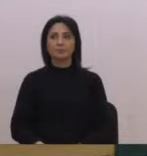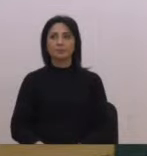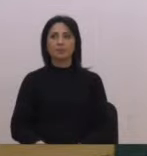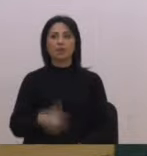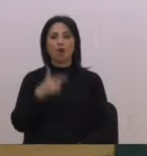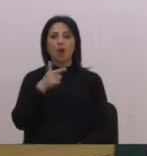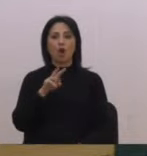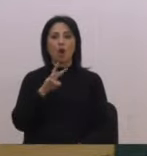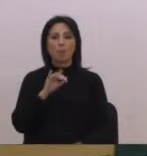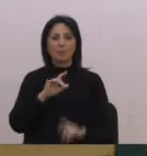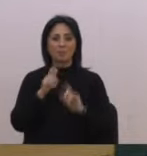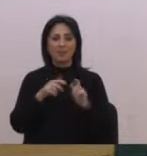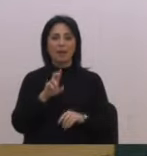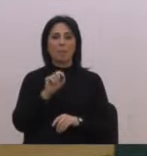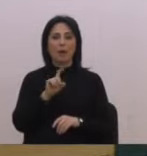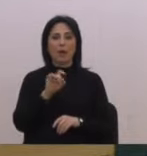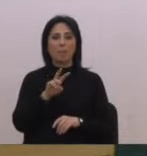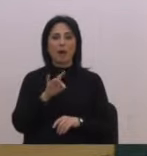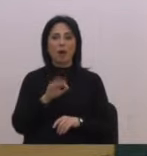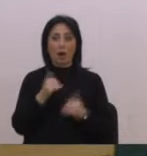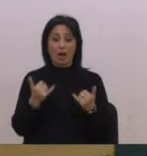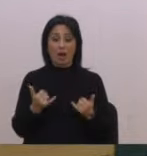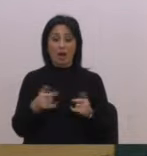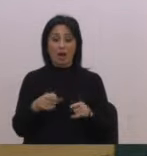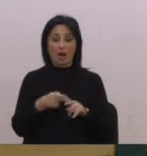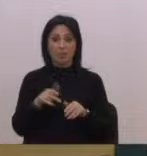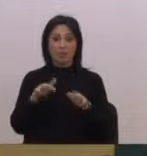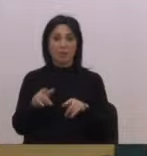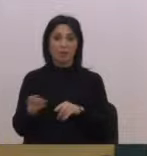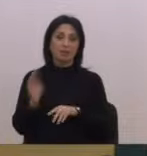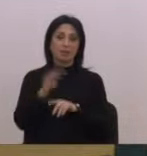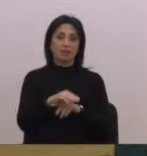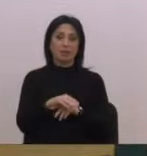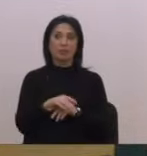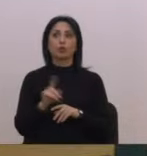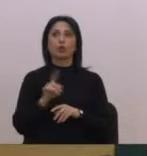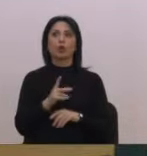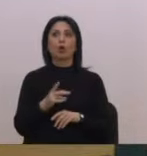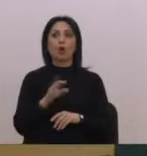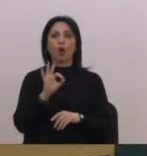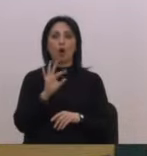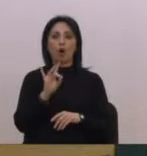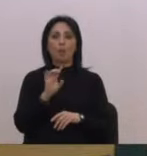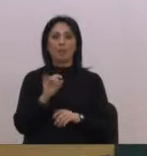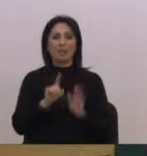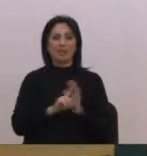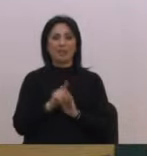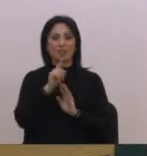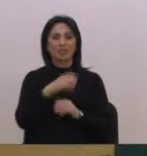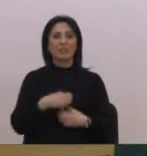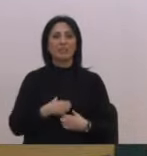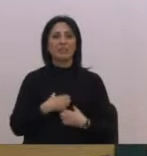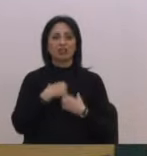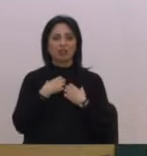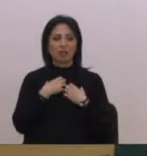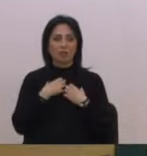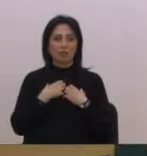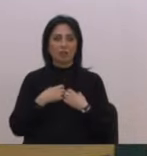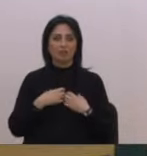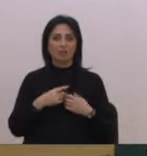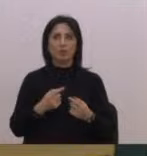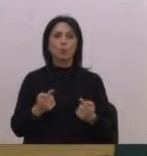Comisul tătă, da, Bahmaroși, da, Ahla, Amgada, Skweti Levit. Rom orb mai gdaitos am sașinelebis,